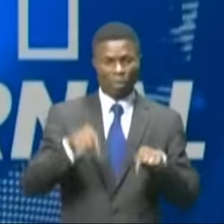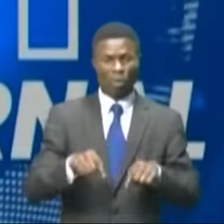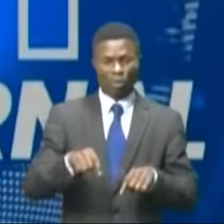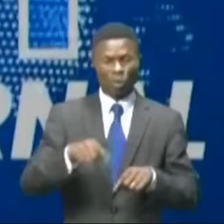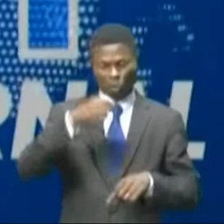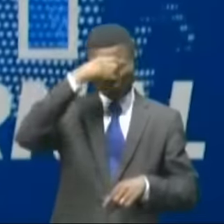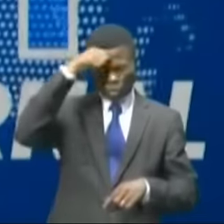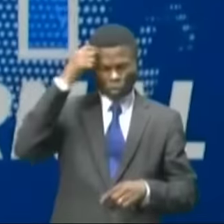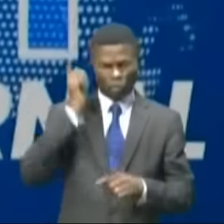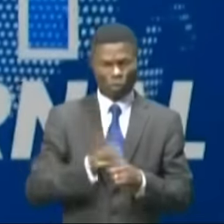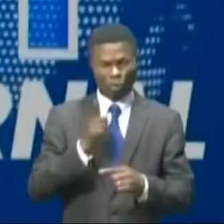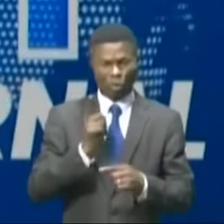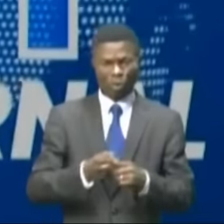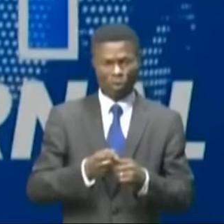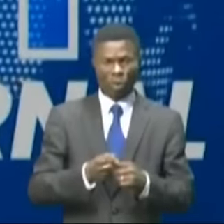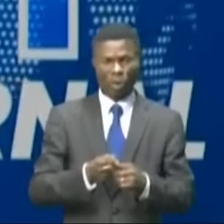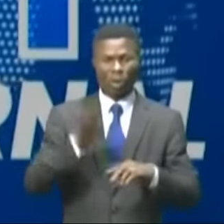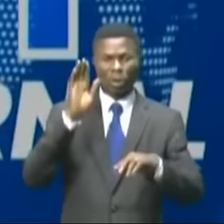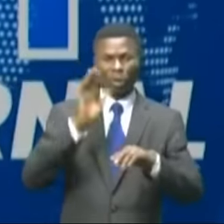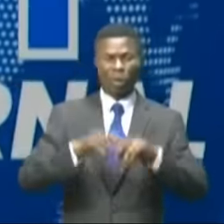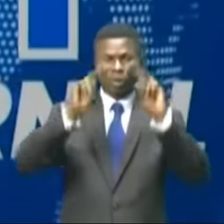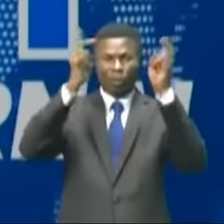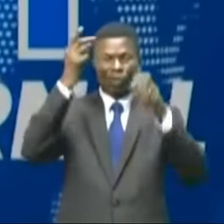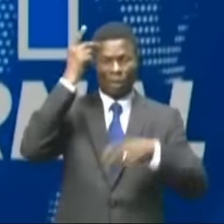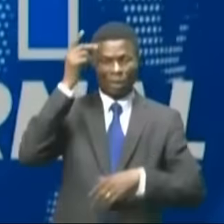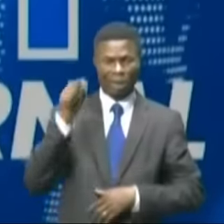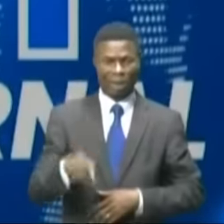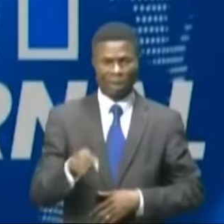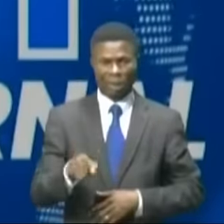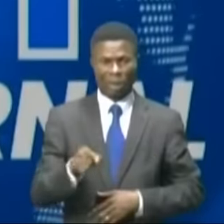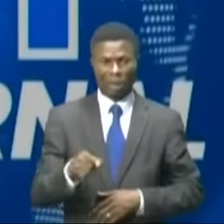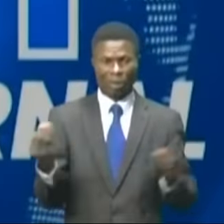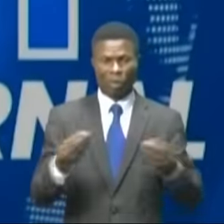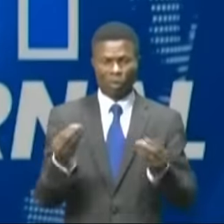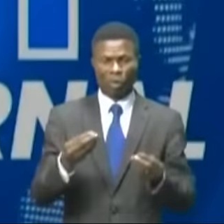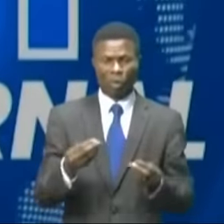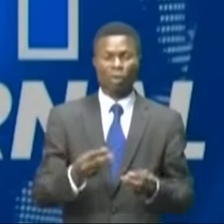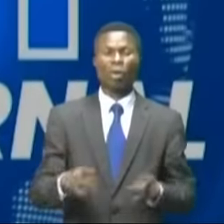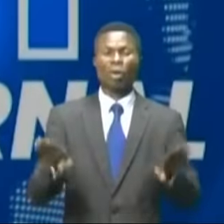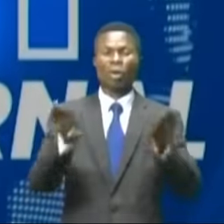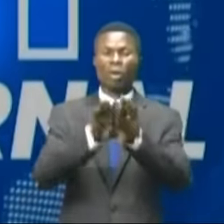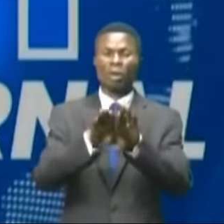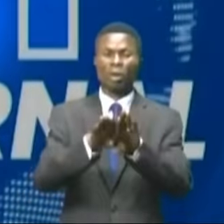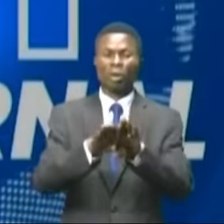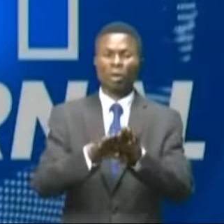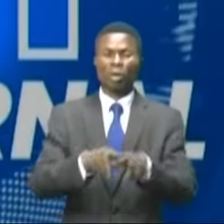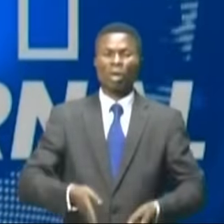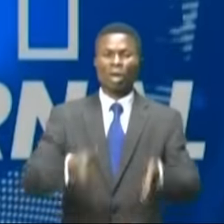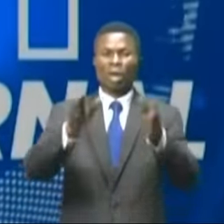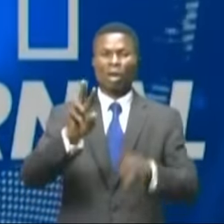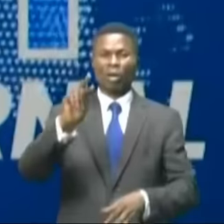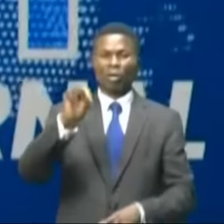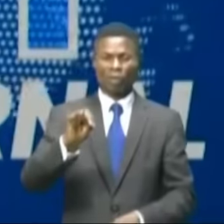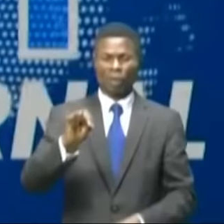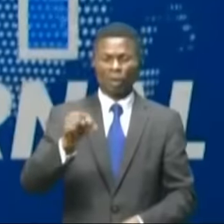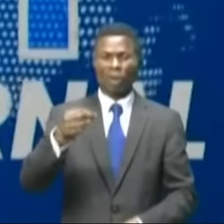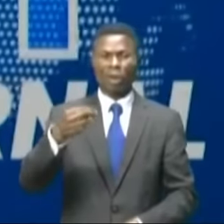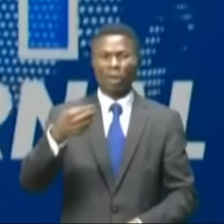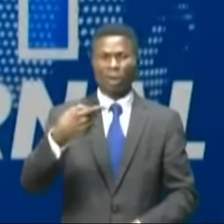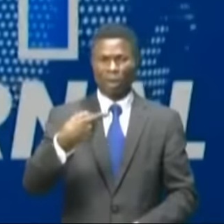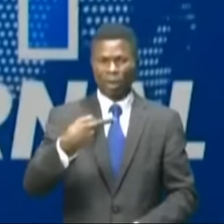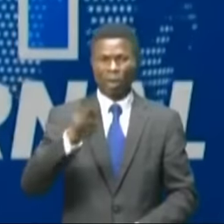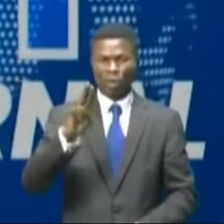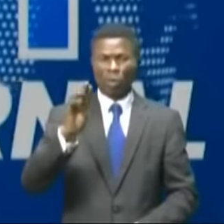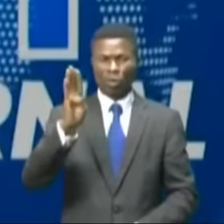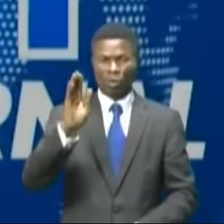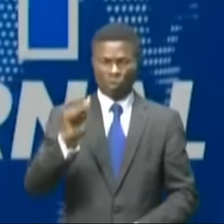de sérieuses difficultés pour atteindre le centre-ville de Kinshasa du fait de la fermeture de l'avenue Nguma. Pierre Kibambe